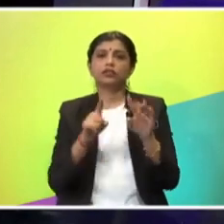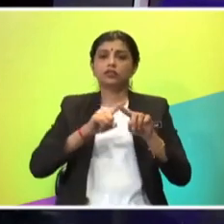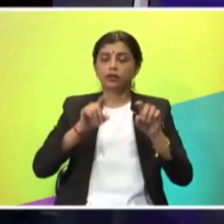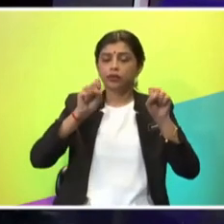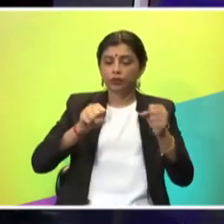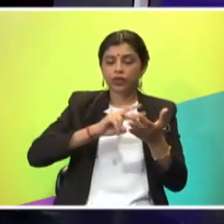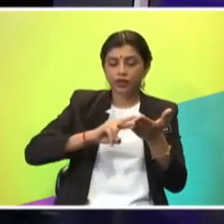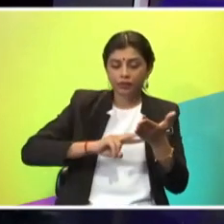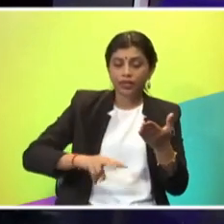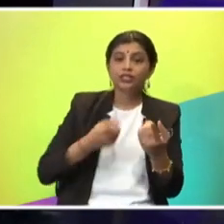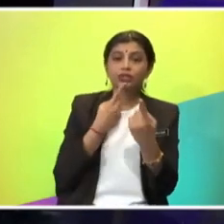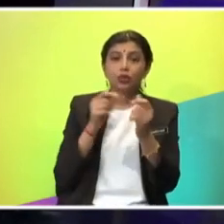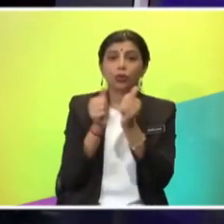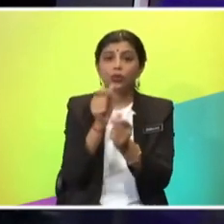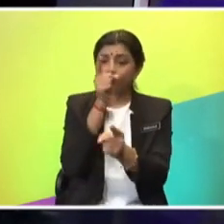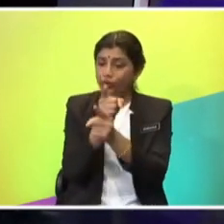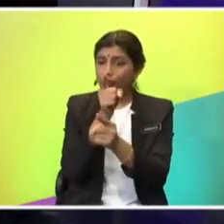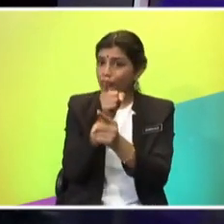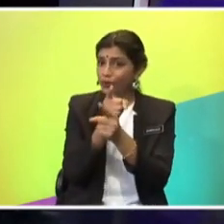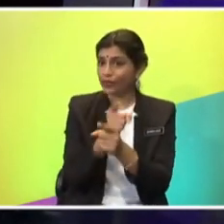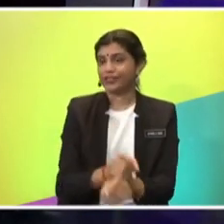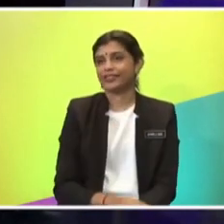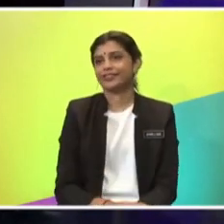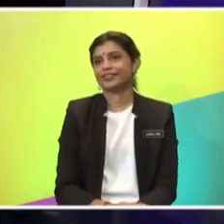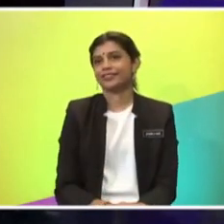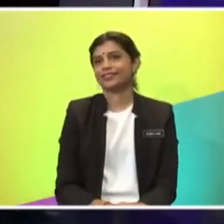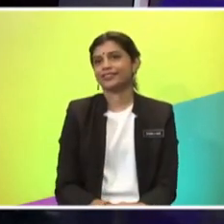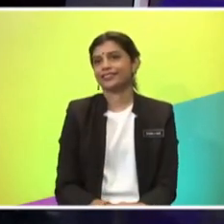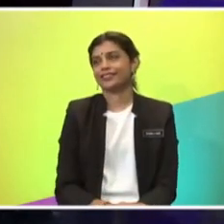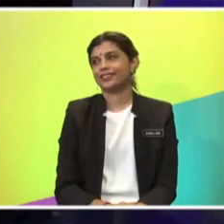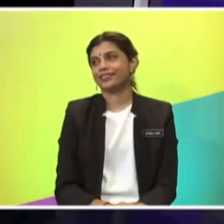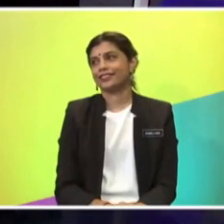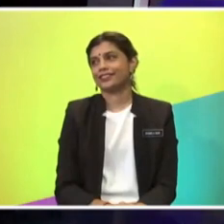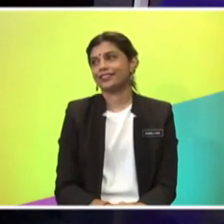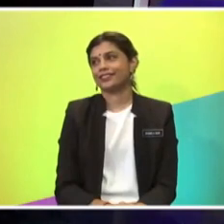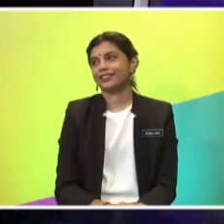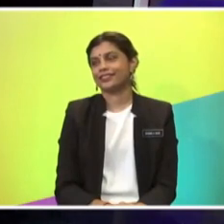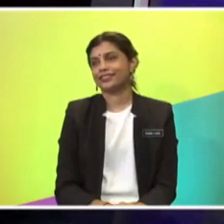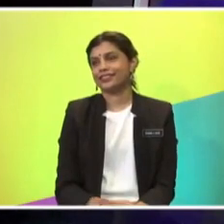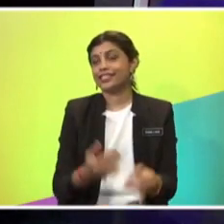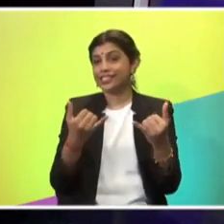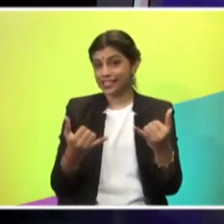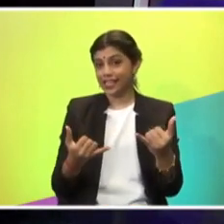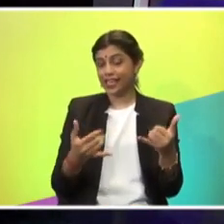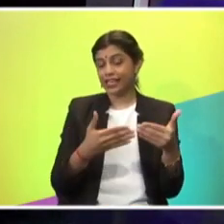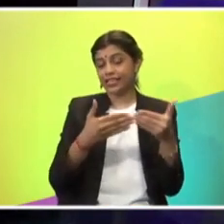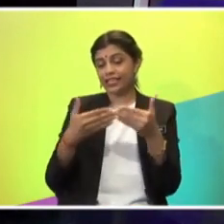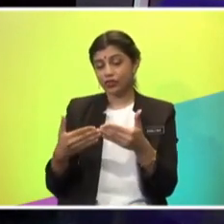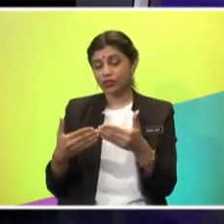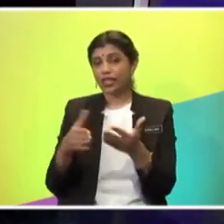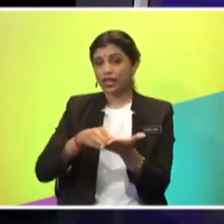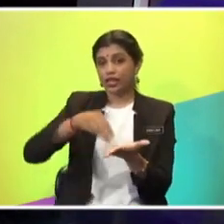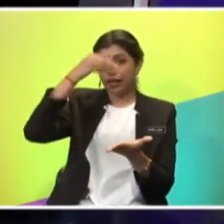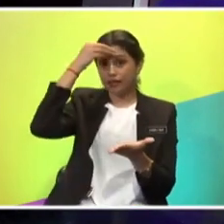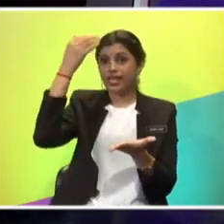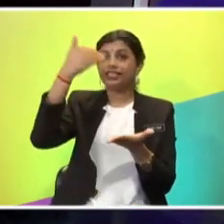hasil daripada pembelajaran kita. Baik, kita nak teruskan cikgu penerokaan kita. Okay. Silakan cikgu Mas Dilaila. Okey, kita akan teruskan penerokaan kita